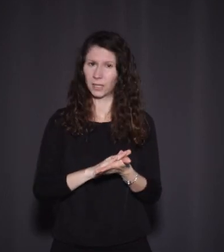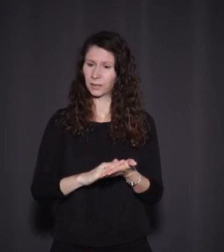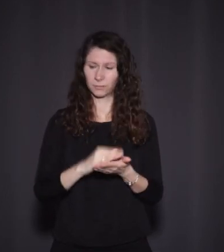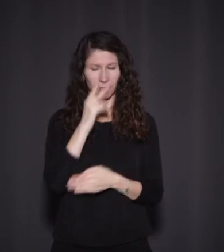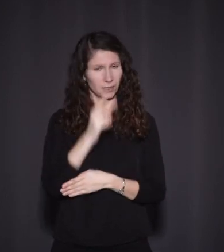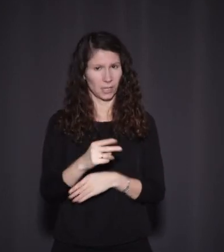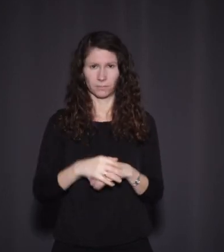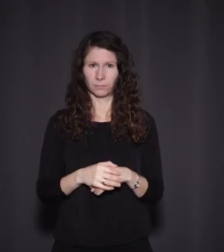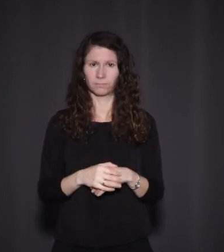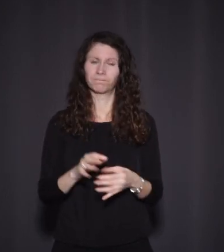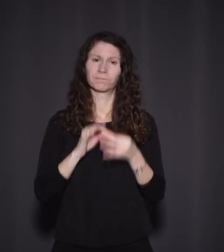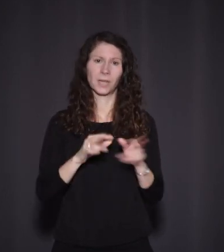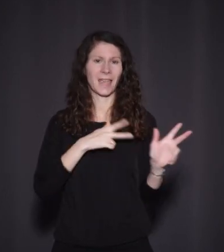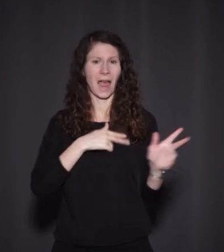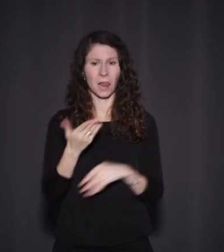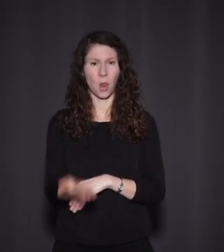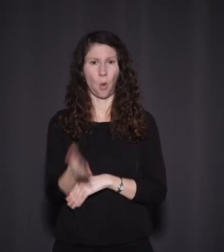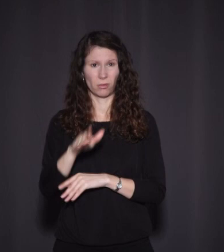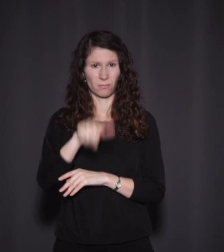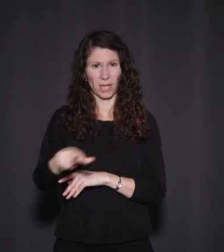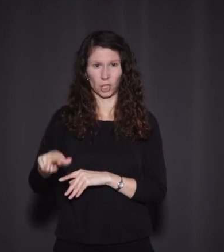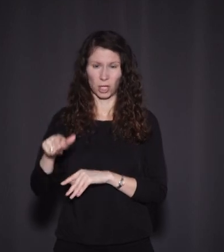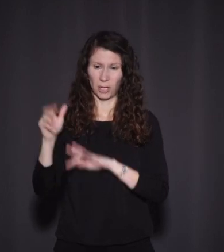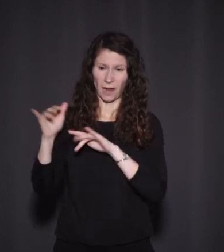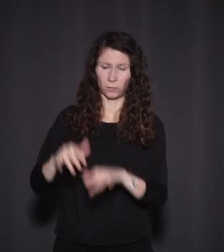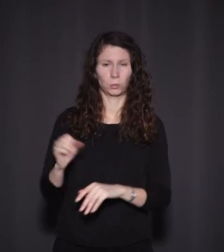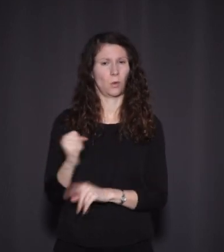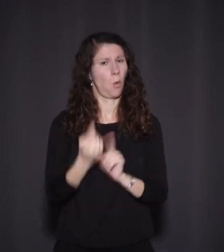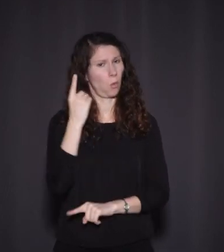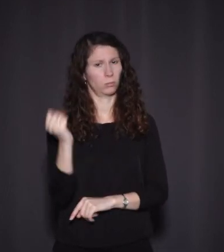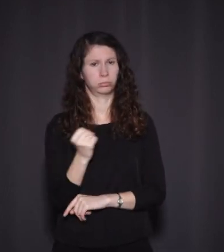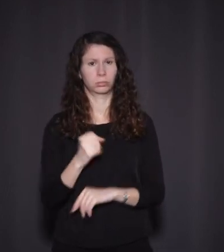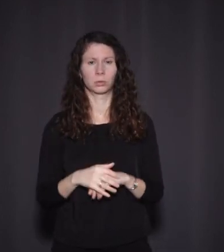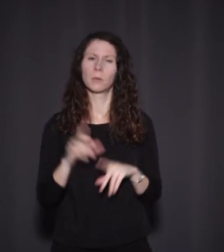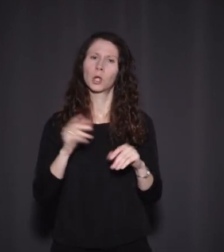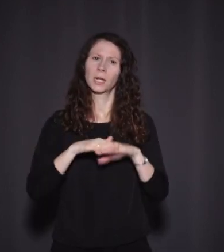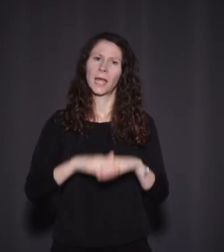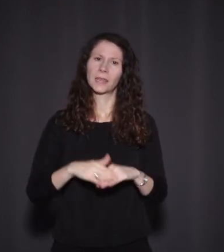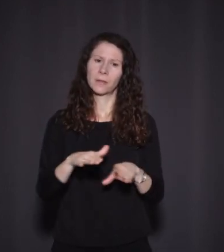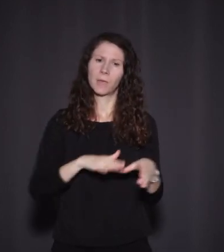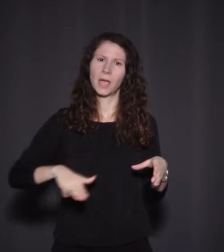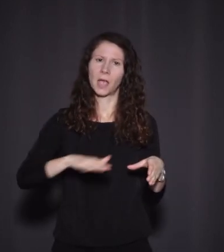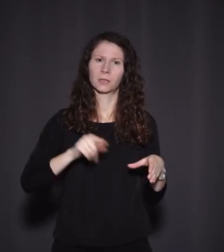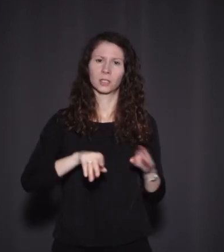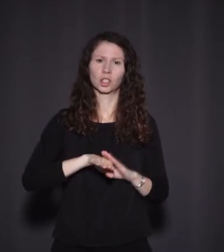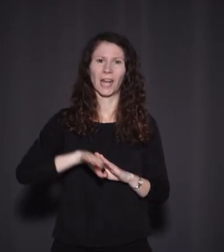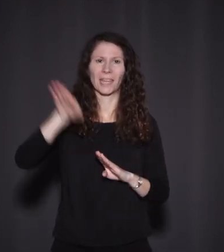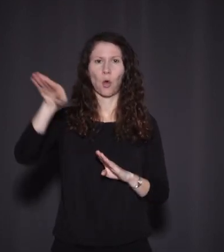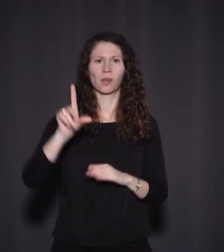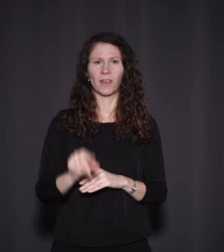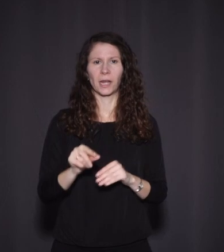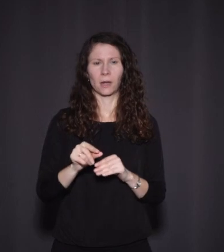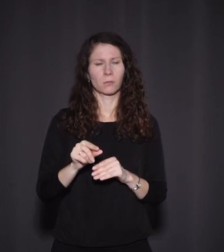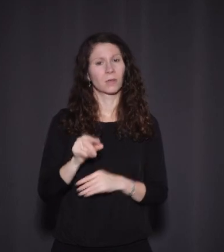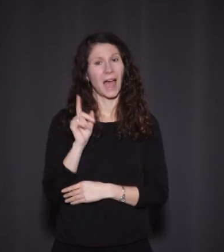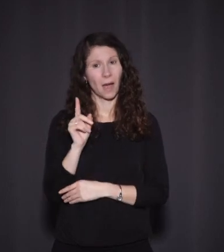auf die Reallöhne der Menschen einen gravierenden Effekt hat. Das heißt, während wir im Rentenbereich ja über weniger Steigerung reden, reden wir